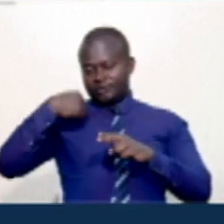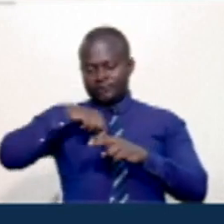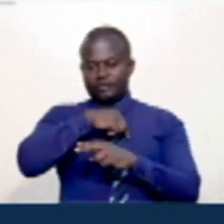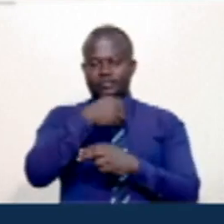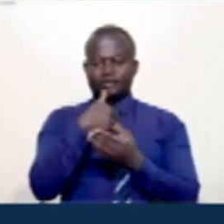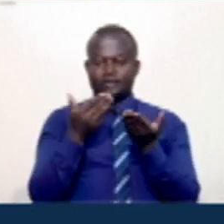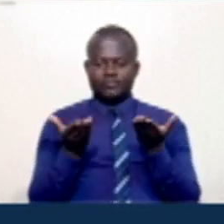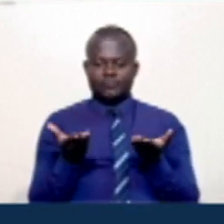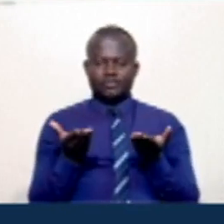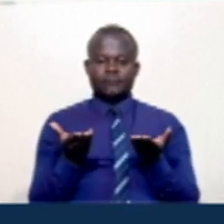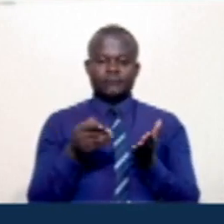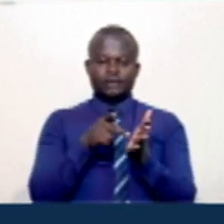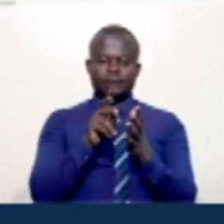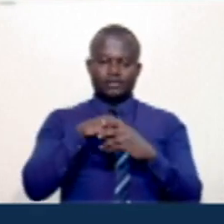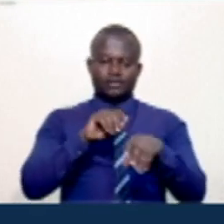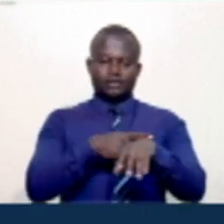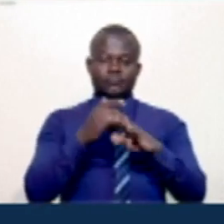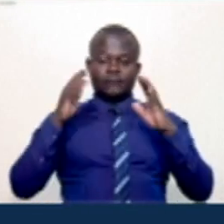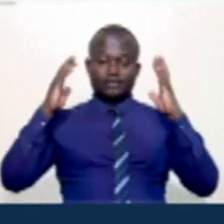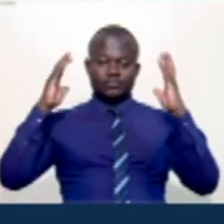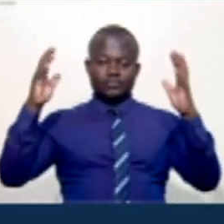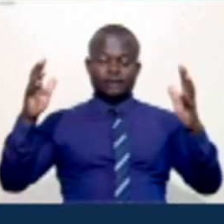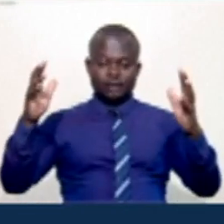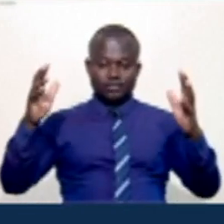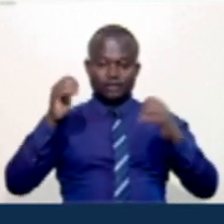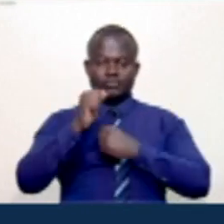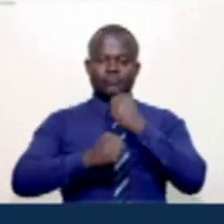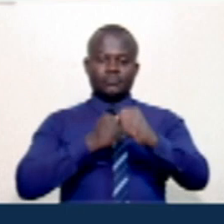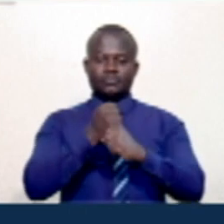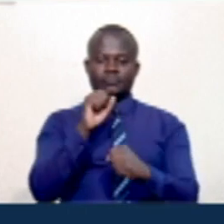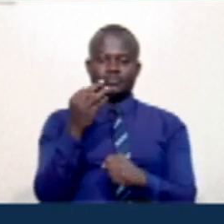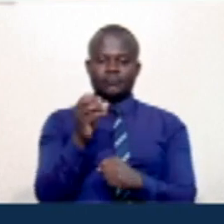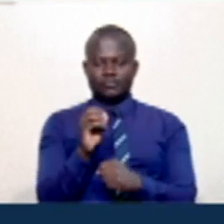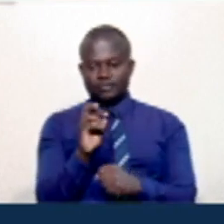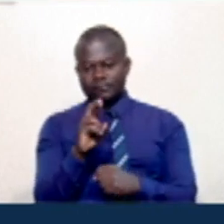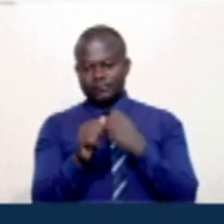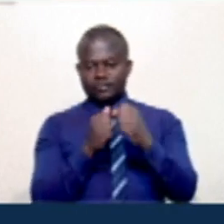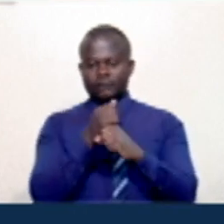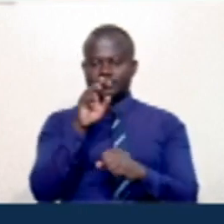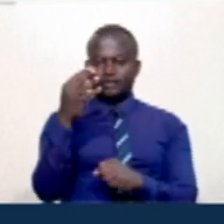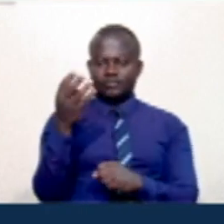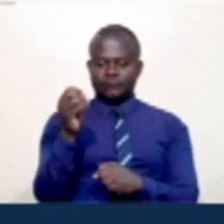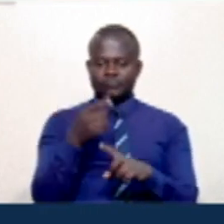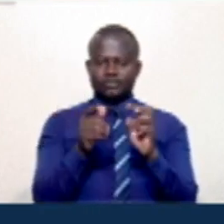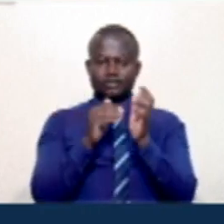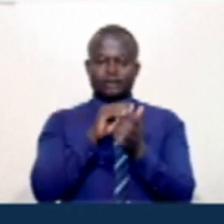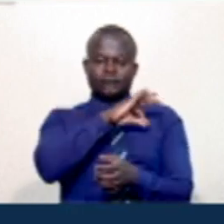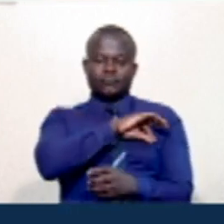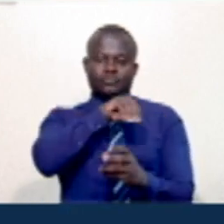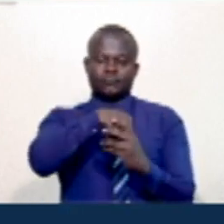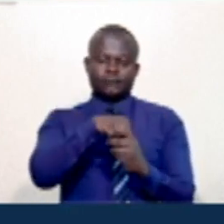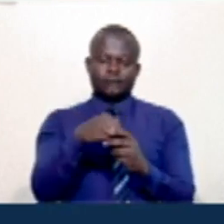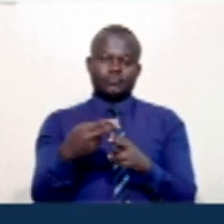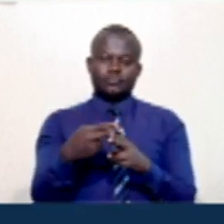ifite kwishyurwa mu gihe kirekire imyaka 30-40 kandi inyungu iriho ikaba ari